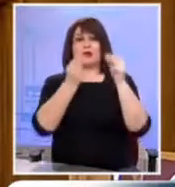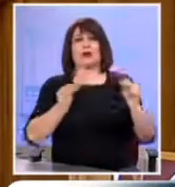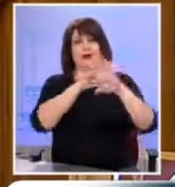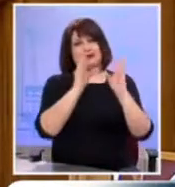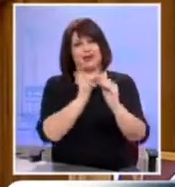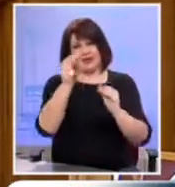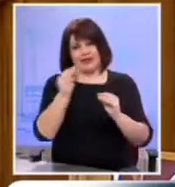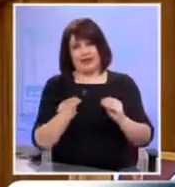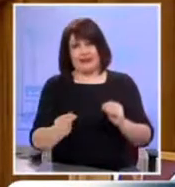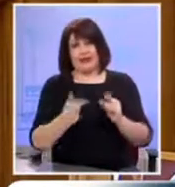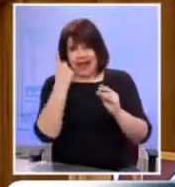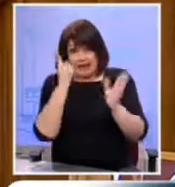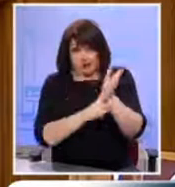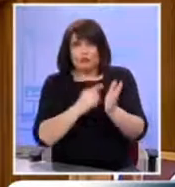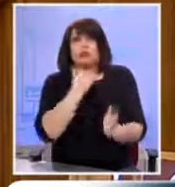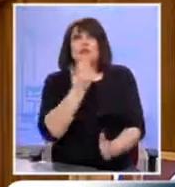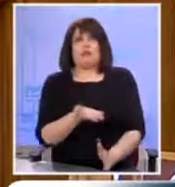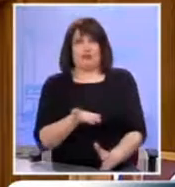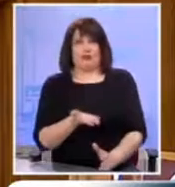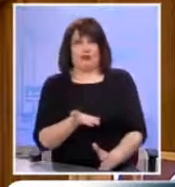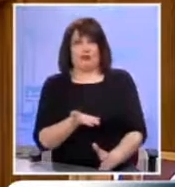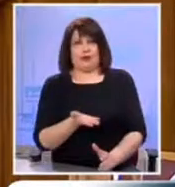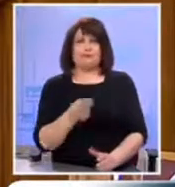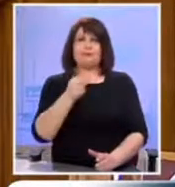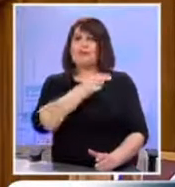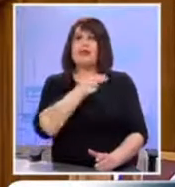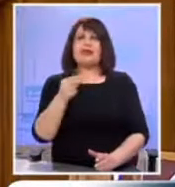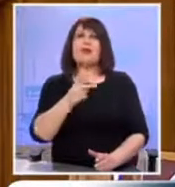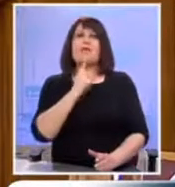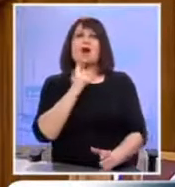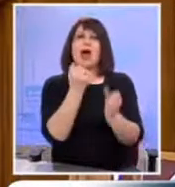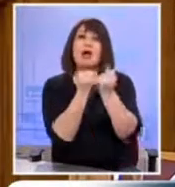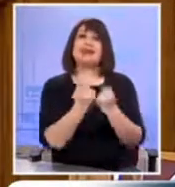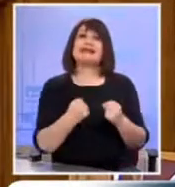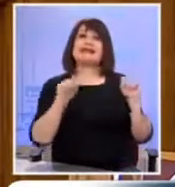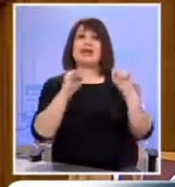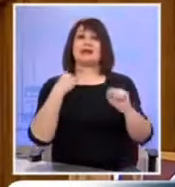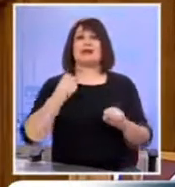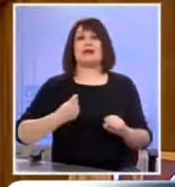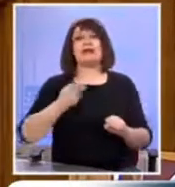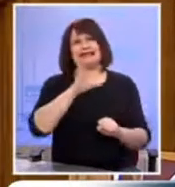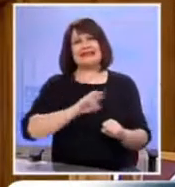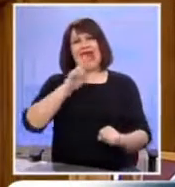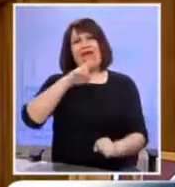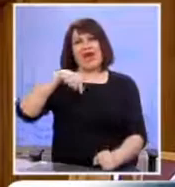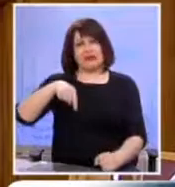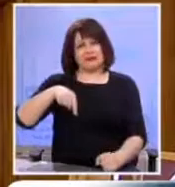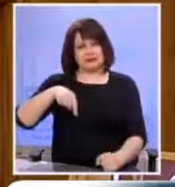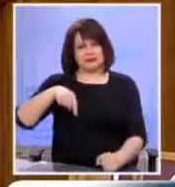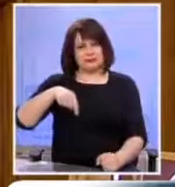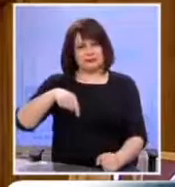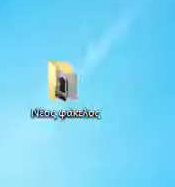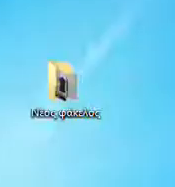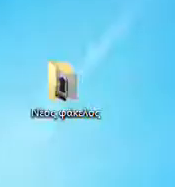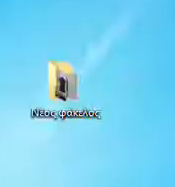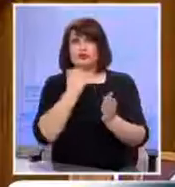τα ζητήματα, ειδικά μάλιστα όταν πρόκειται για ένα θέμα όπως η ανεξαρτησία της δημόσιας ραδιοτηλεόρασης.